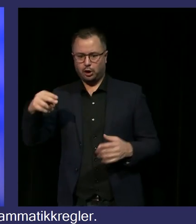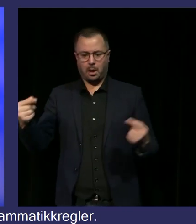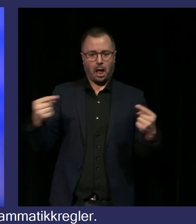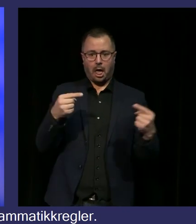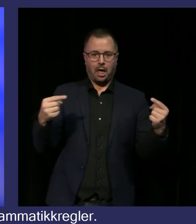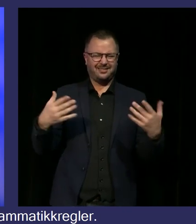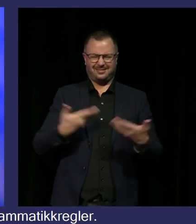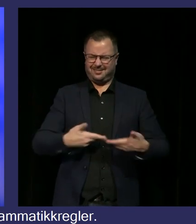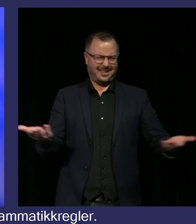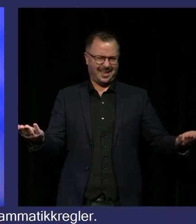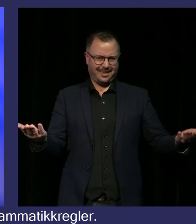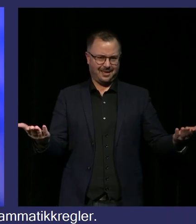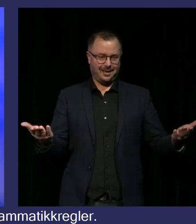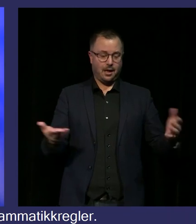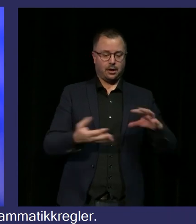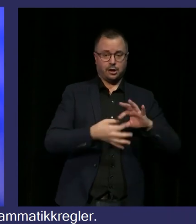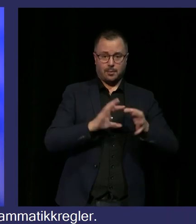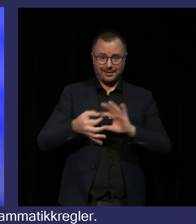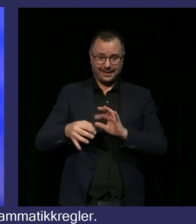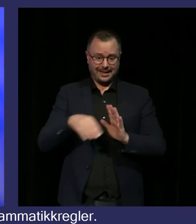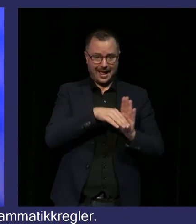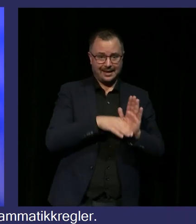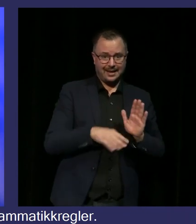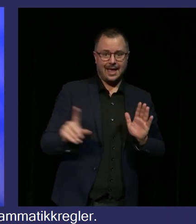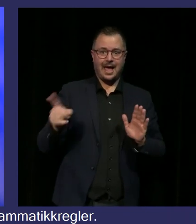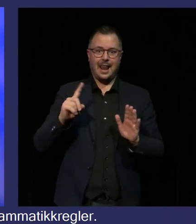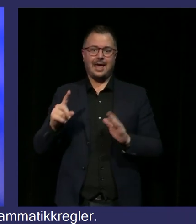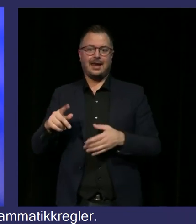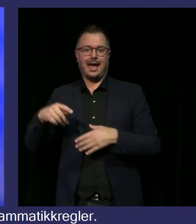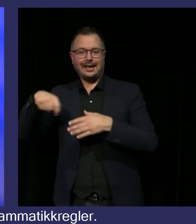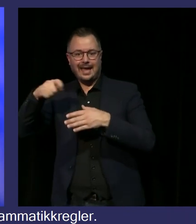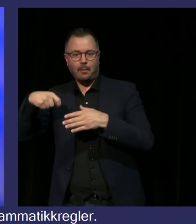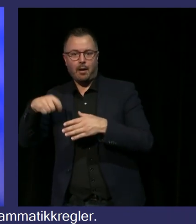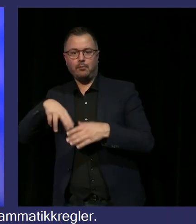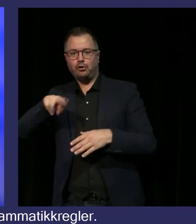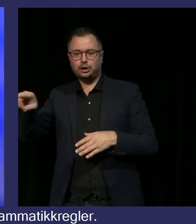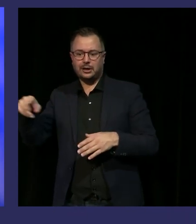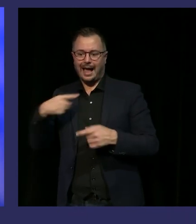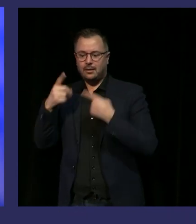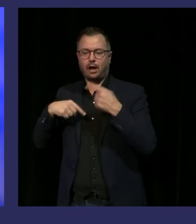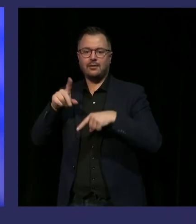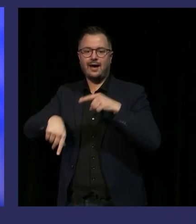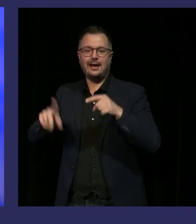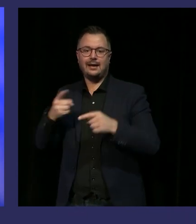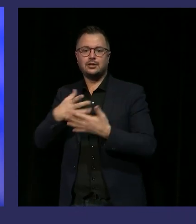bare grammatikkregler eller språk om kebabnorsk talefeil eller språklig utvikling.